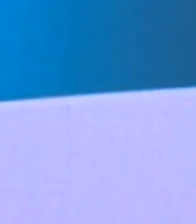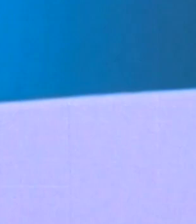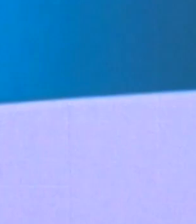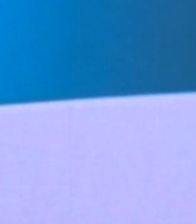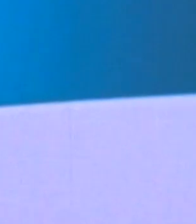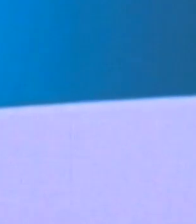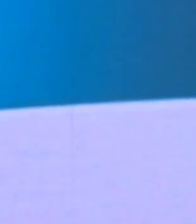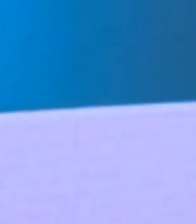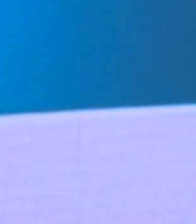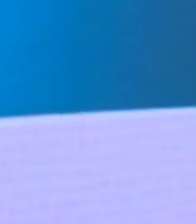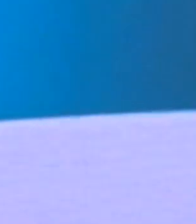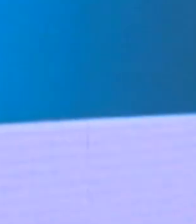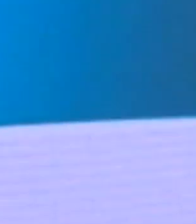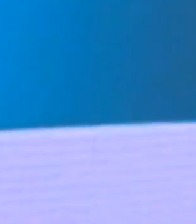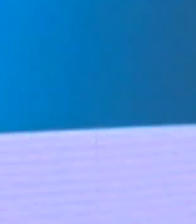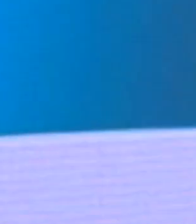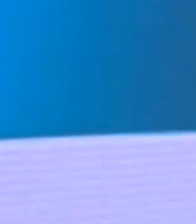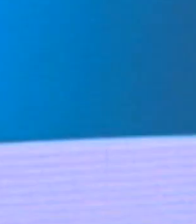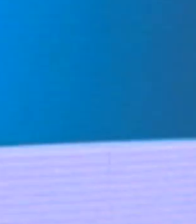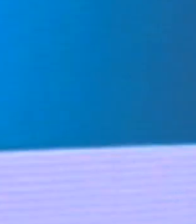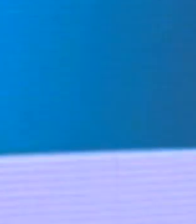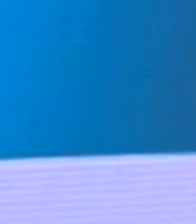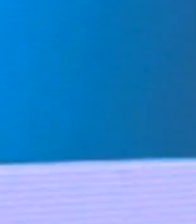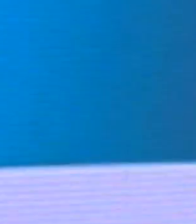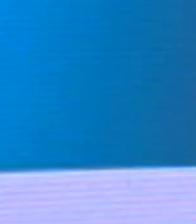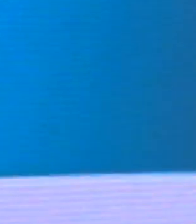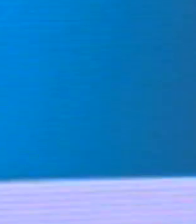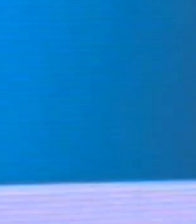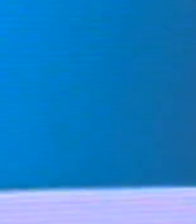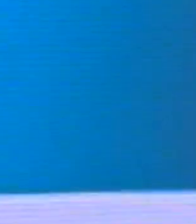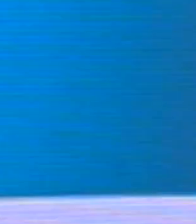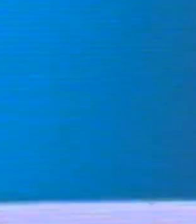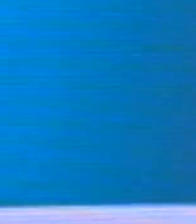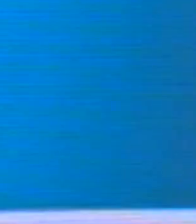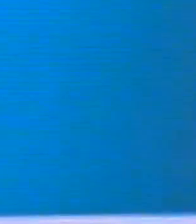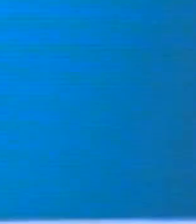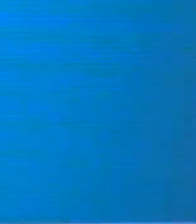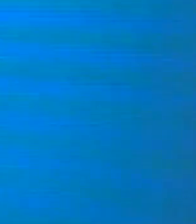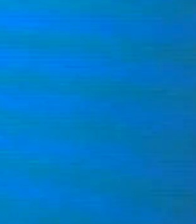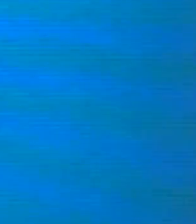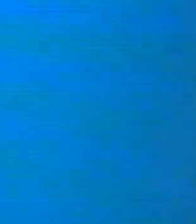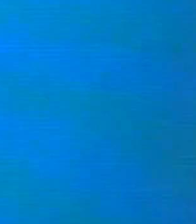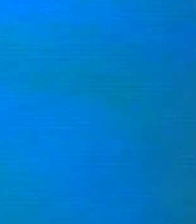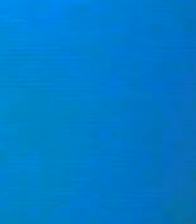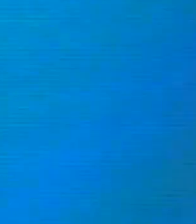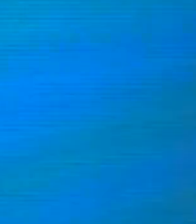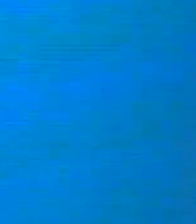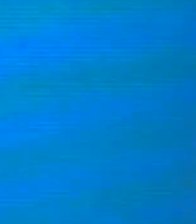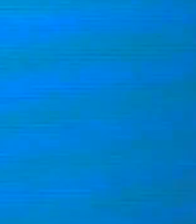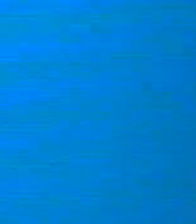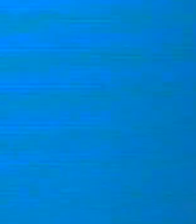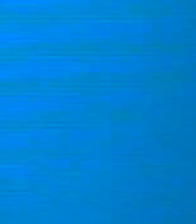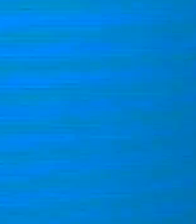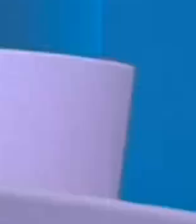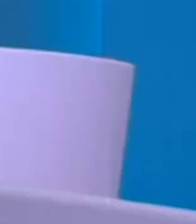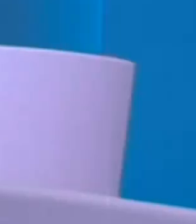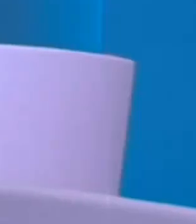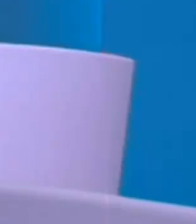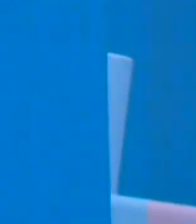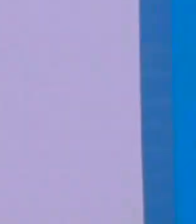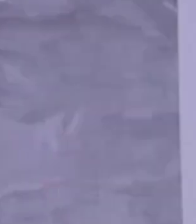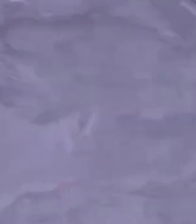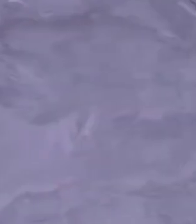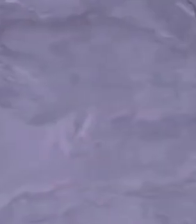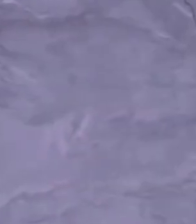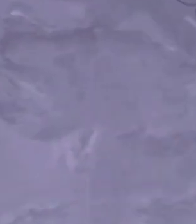Армыстар, құрметті көрермен, студияда Аяжан Баубекқызы назарларыңызға 22 шілде сенбіге арналған ауа райы мәліметін ұсынамын.